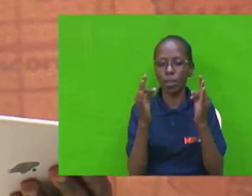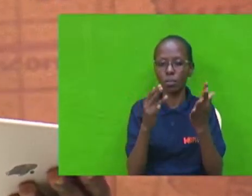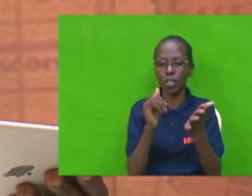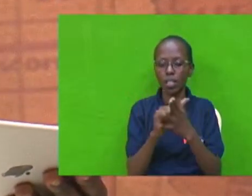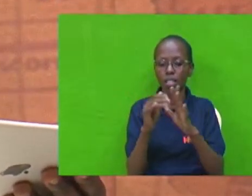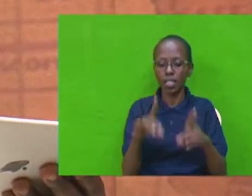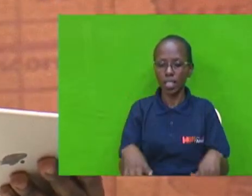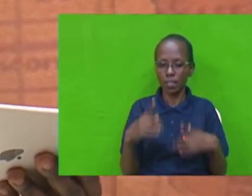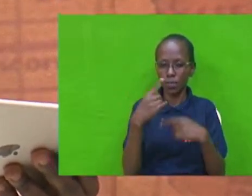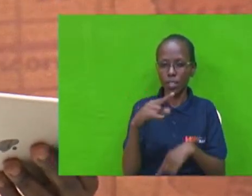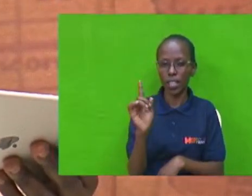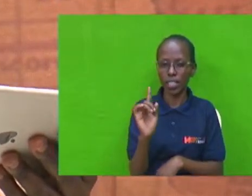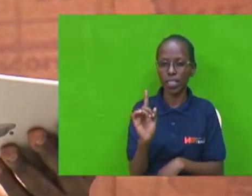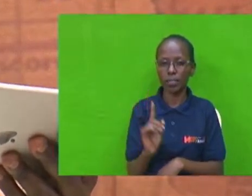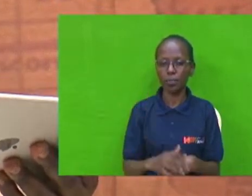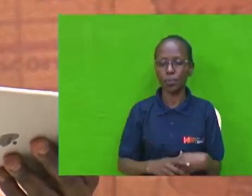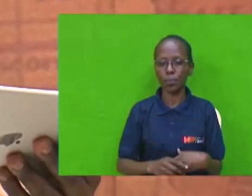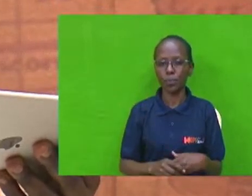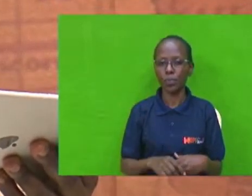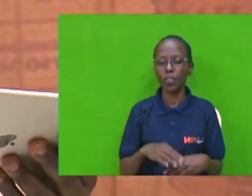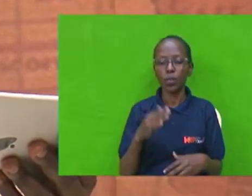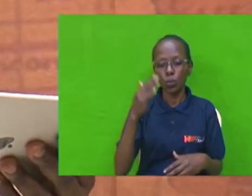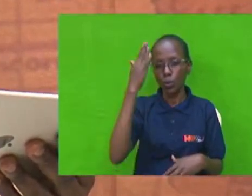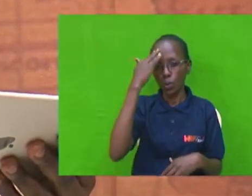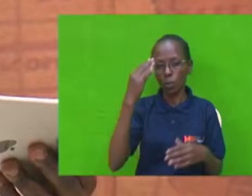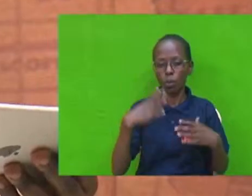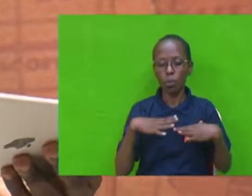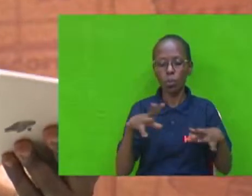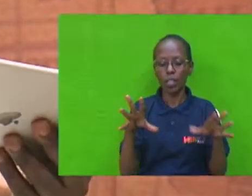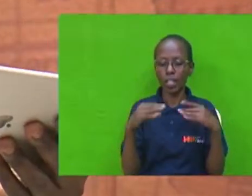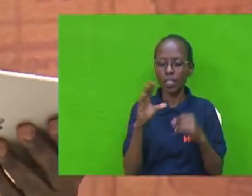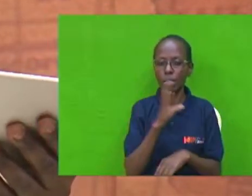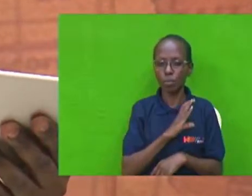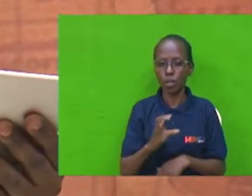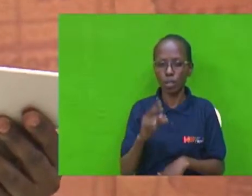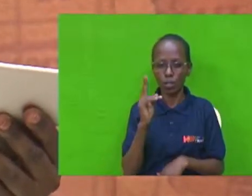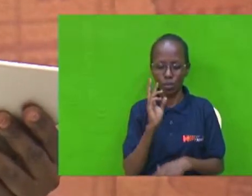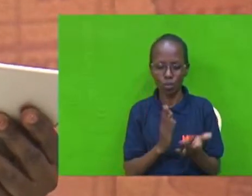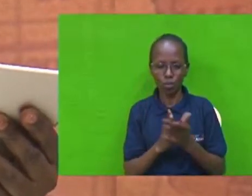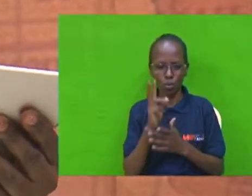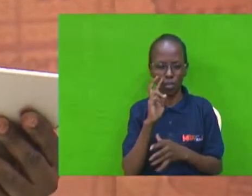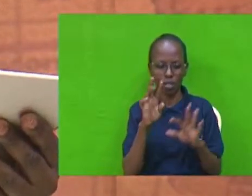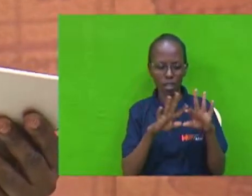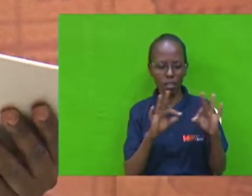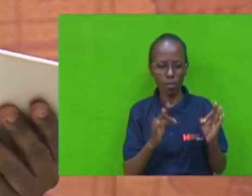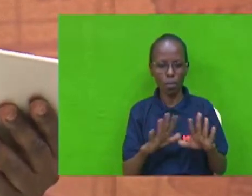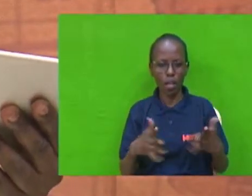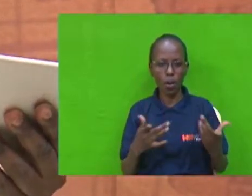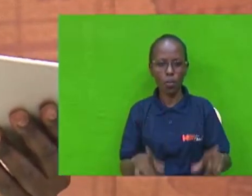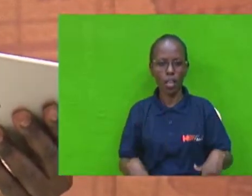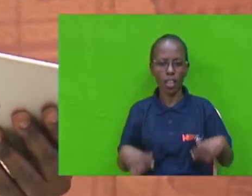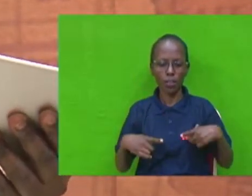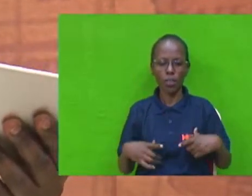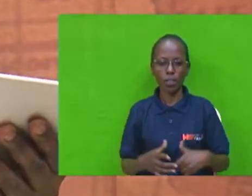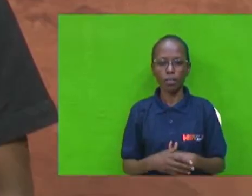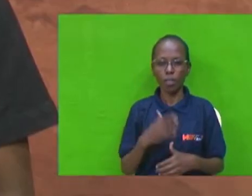right. Unajua kuna watu watamkubali tu Kristo kwa kuona familia zetu zinaishi. Asante mwalimu. Asante mwalimu.